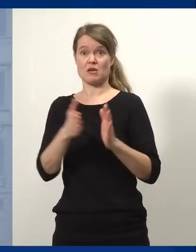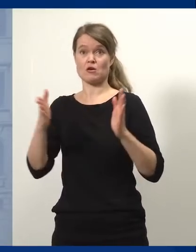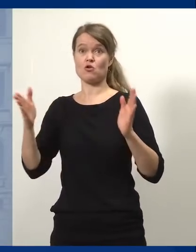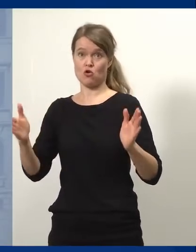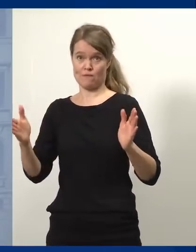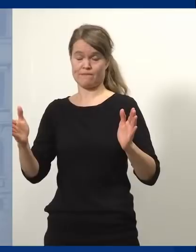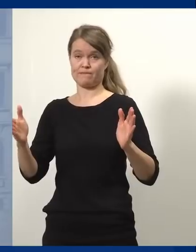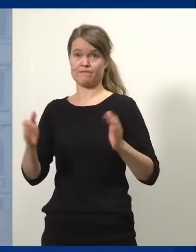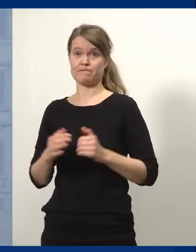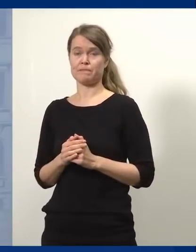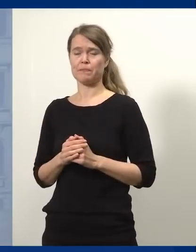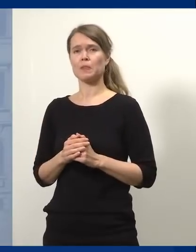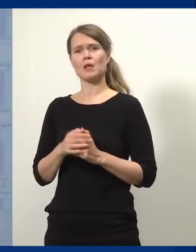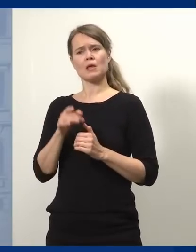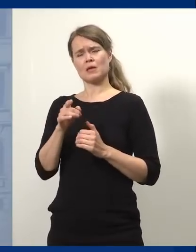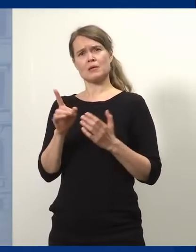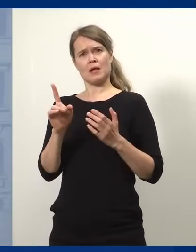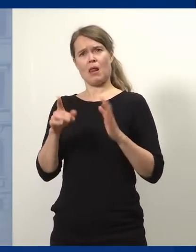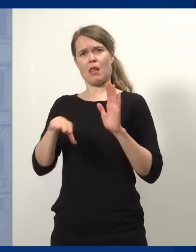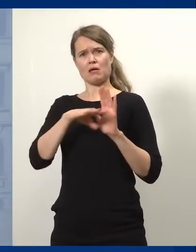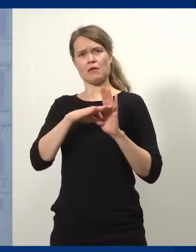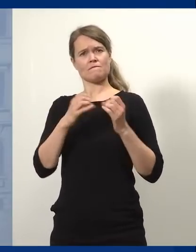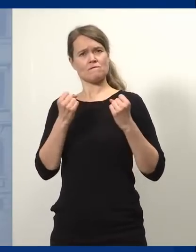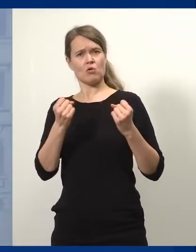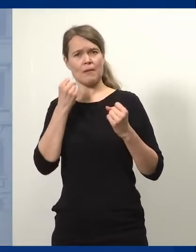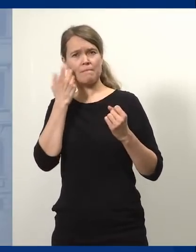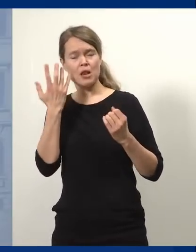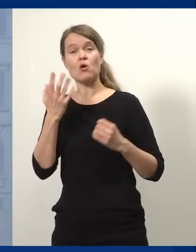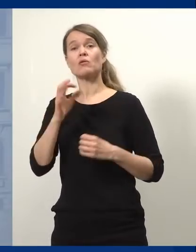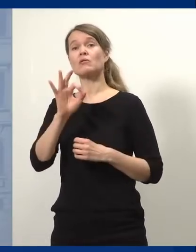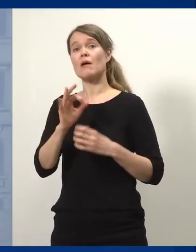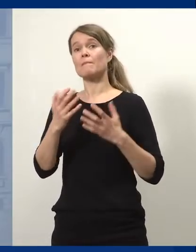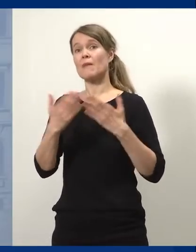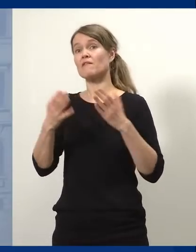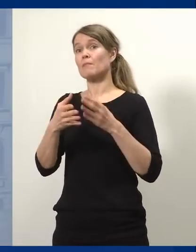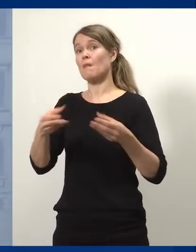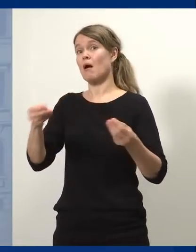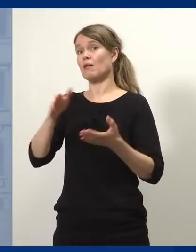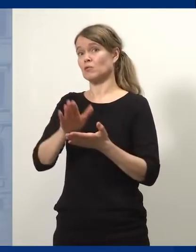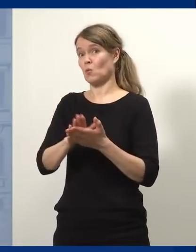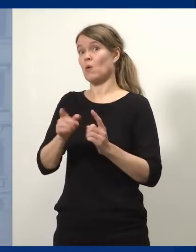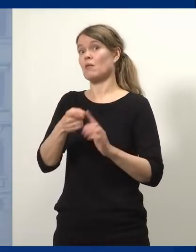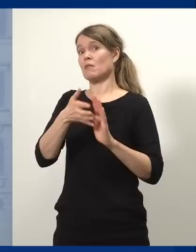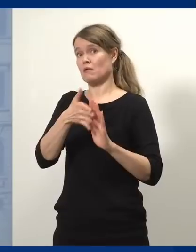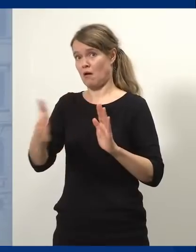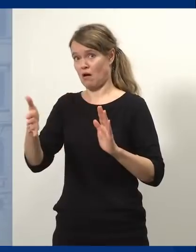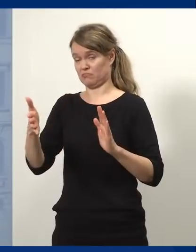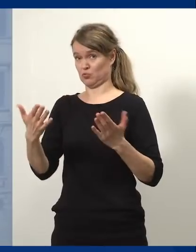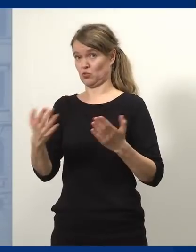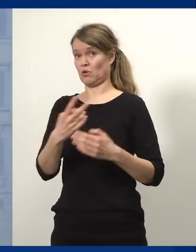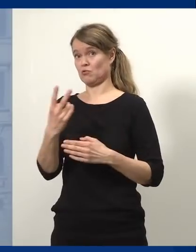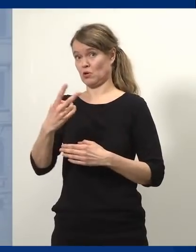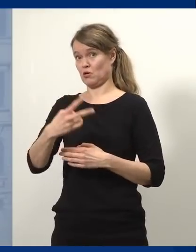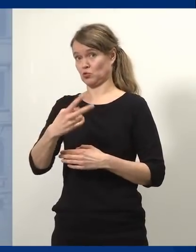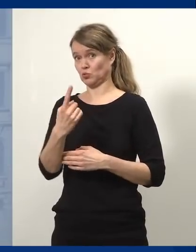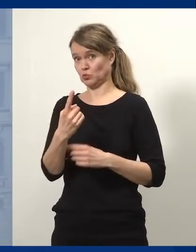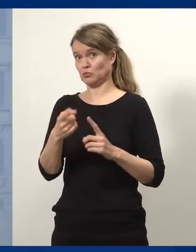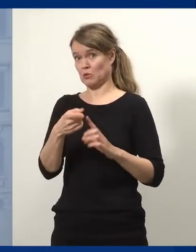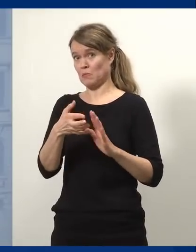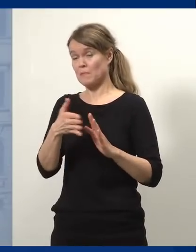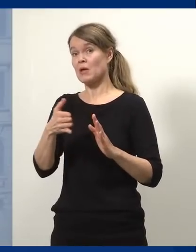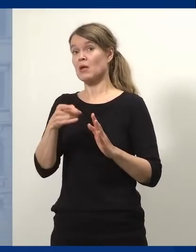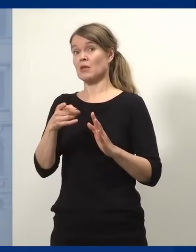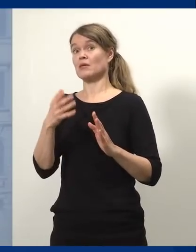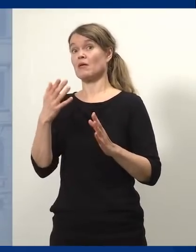3 viikoksi. Lain on tarkoitus tulla voimaan 8. päivä maaliskuuta tänä vuonna ja se olisi voimassa 28.